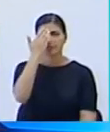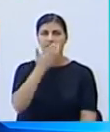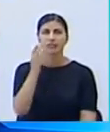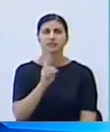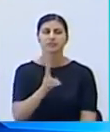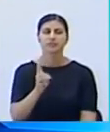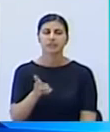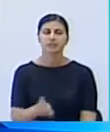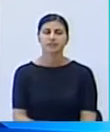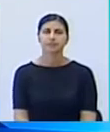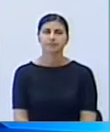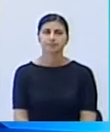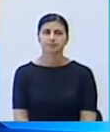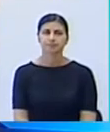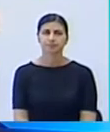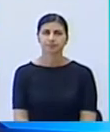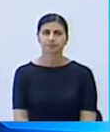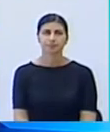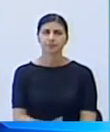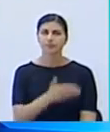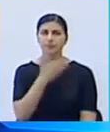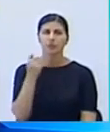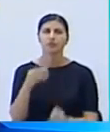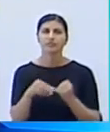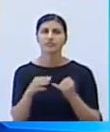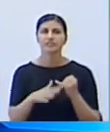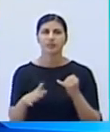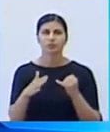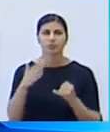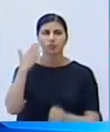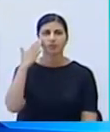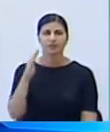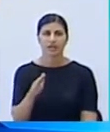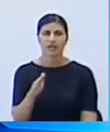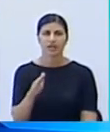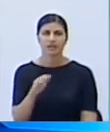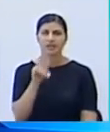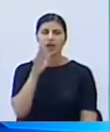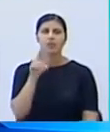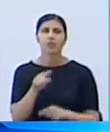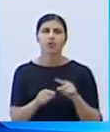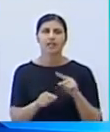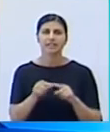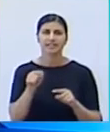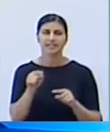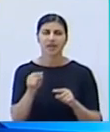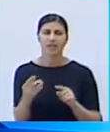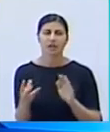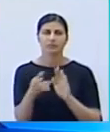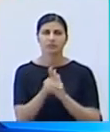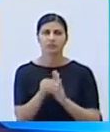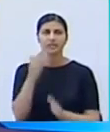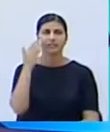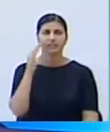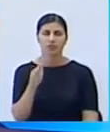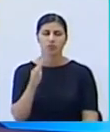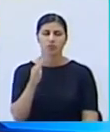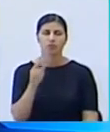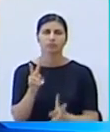რომელსაც არა სამშობლო სხვაგან, მონათესავე ეთნოსის განსხვავებული